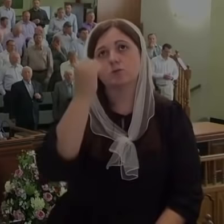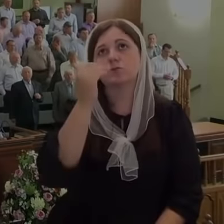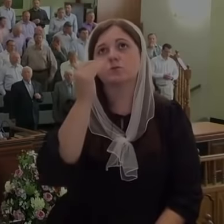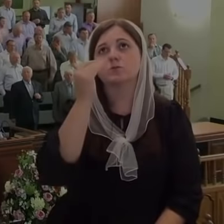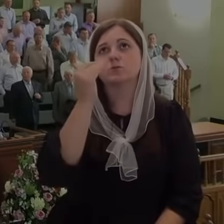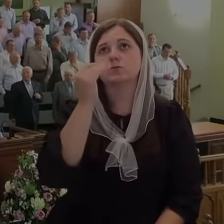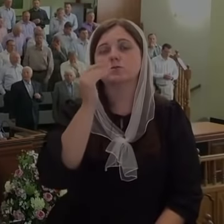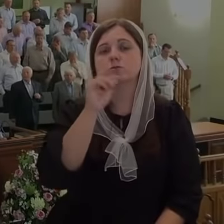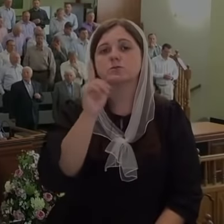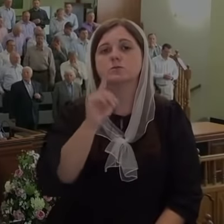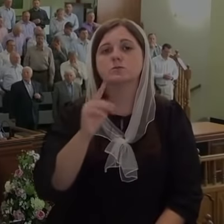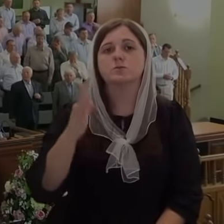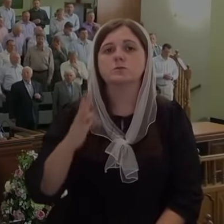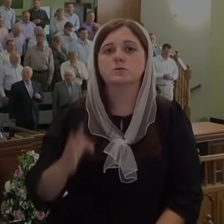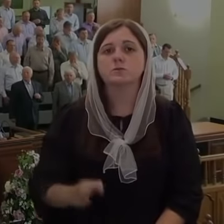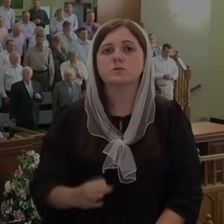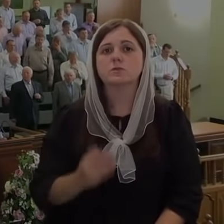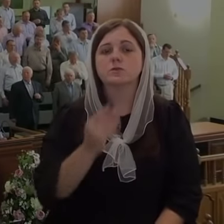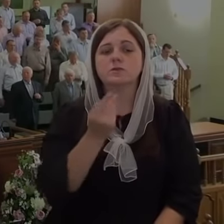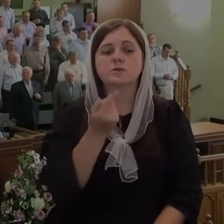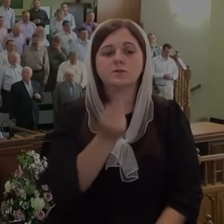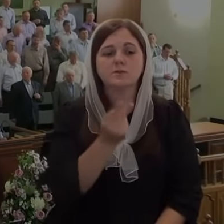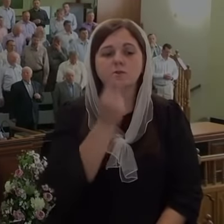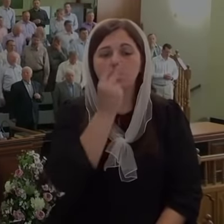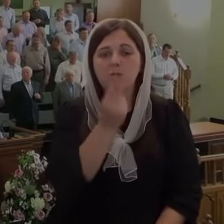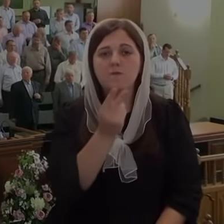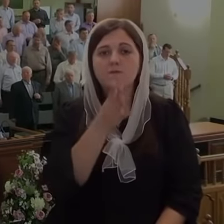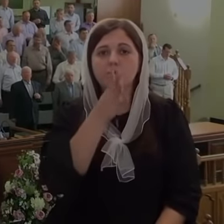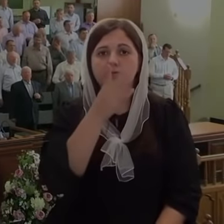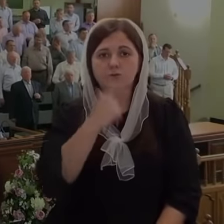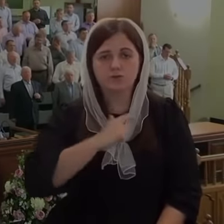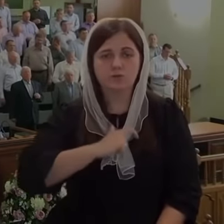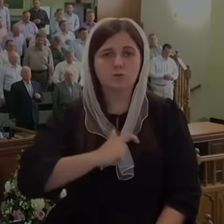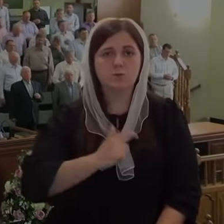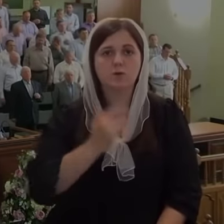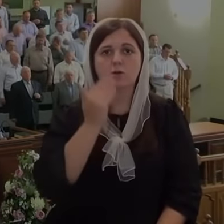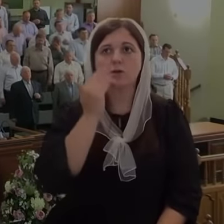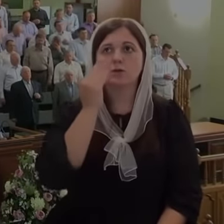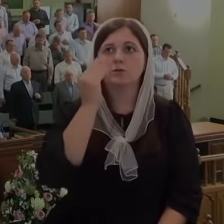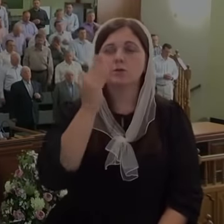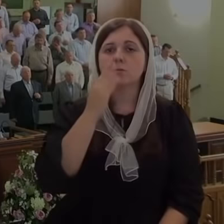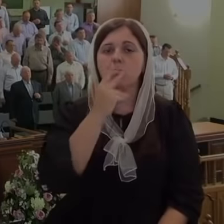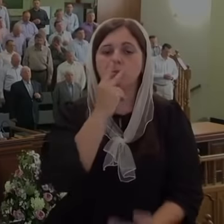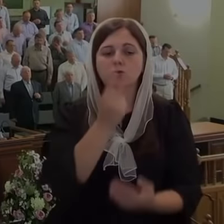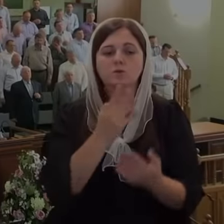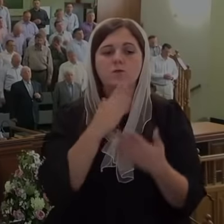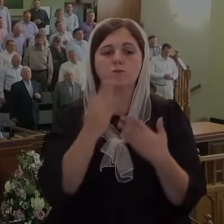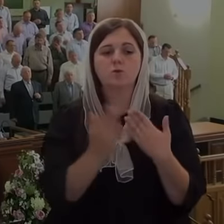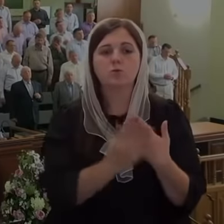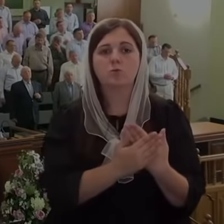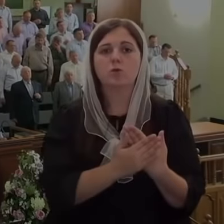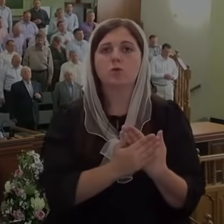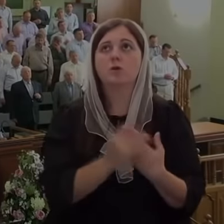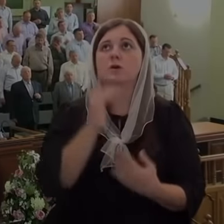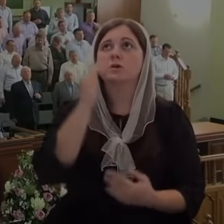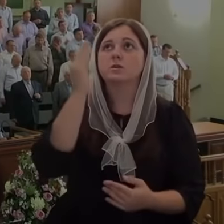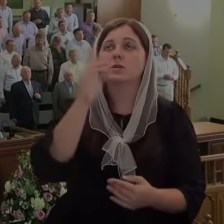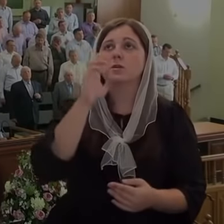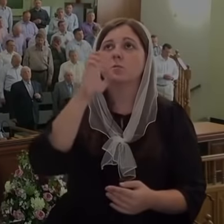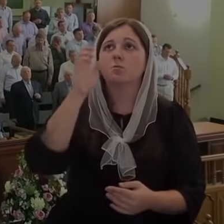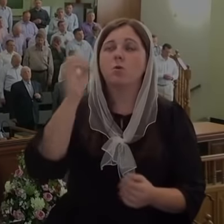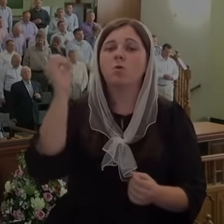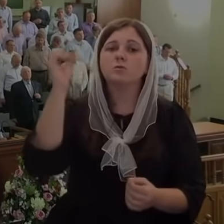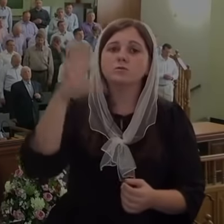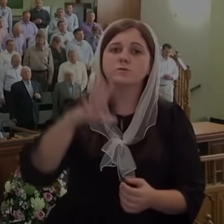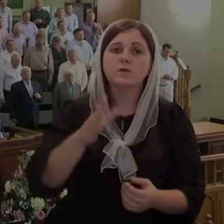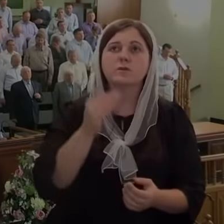Твоем Ты явил нам Себя. Ты явил, что Ты есть Бог, любовь. Ты Бог, есть свет, и нет Тебя